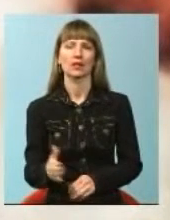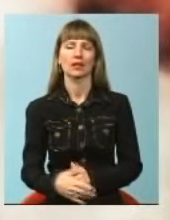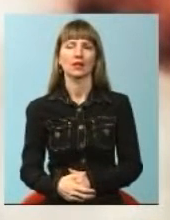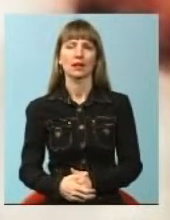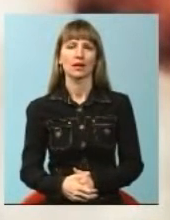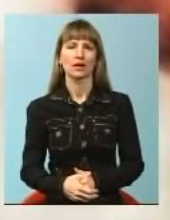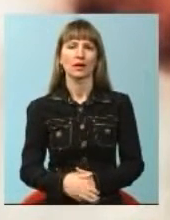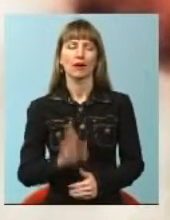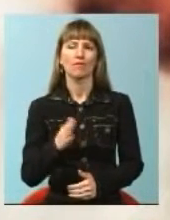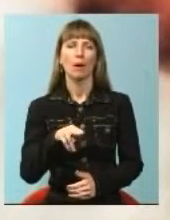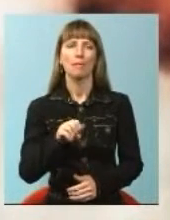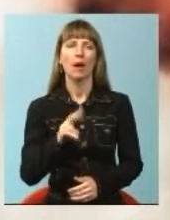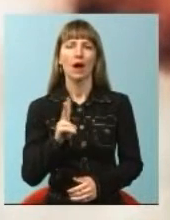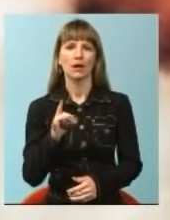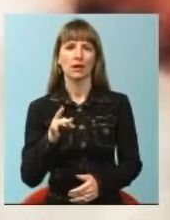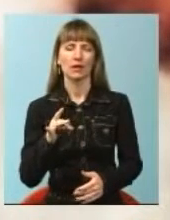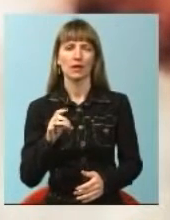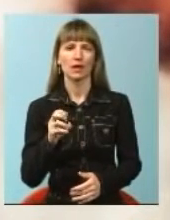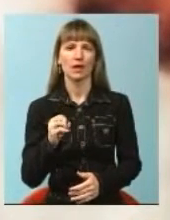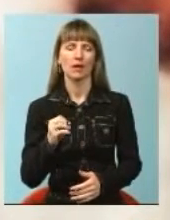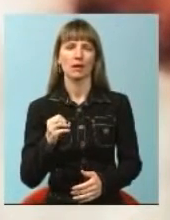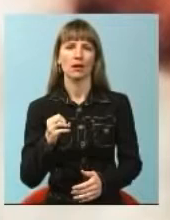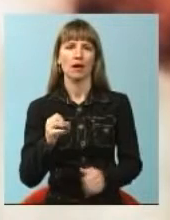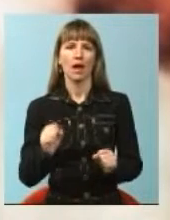в парке аттракционов.